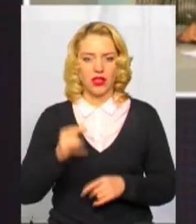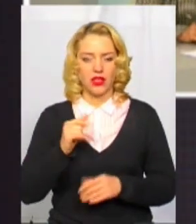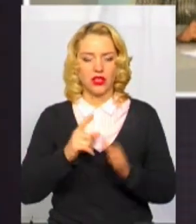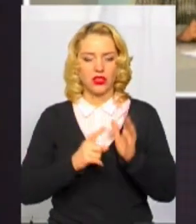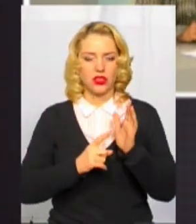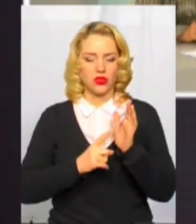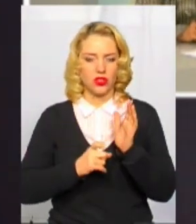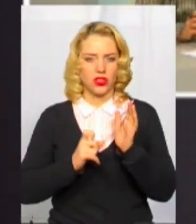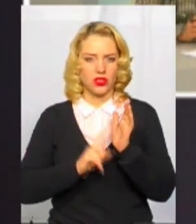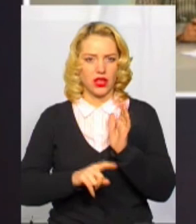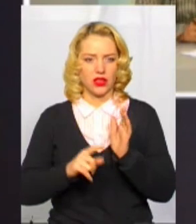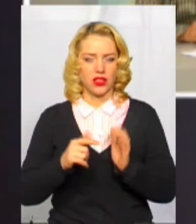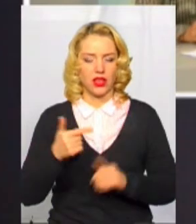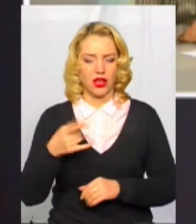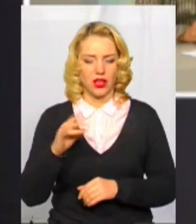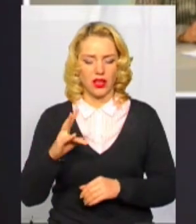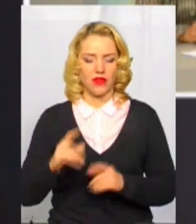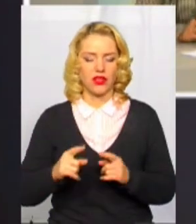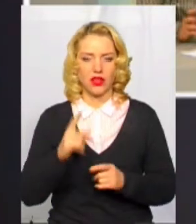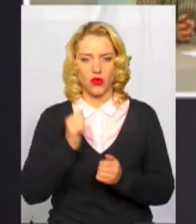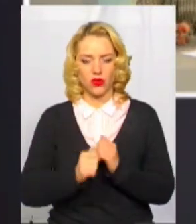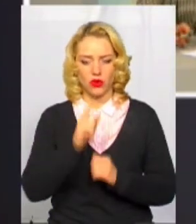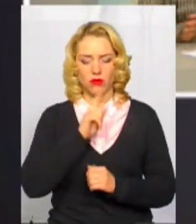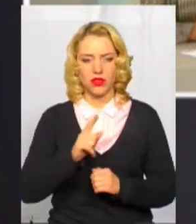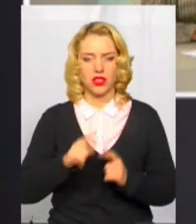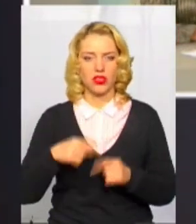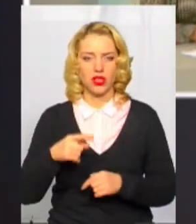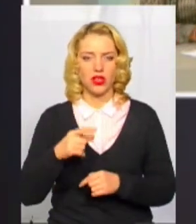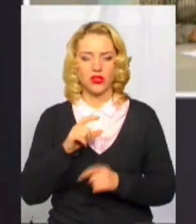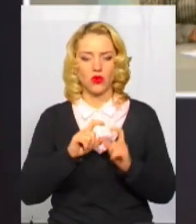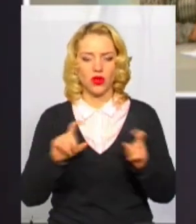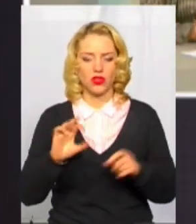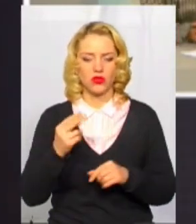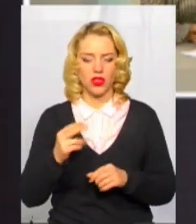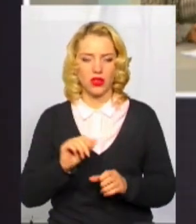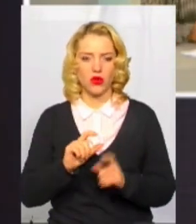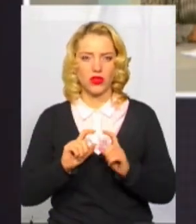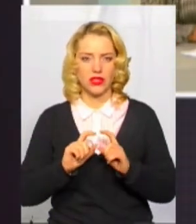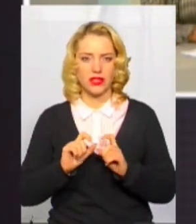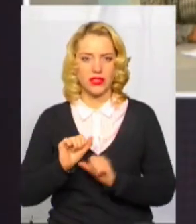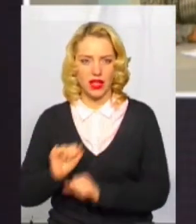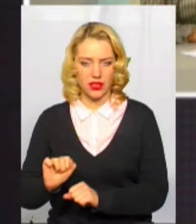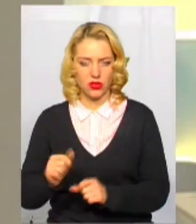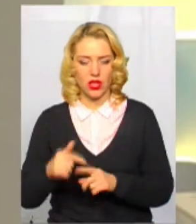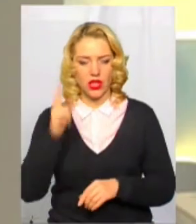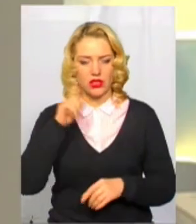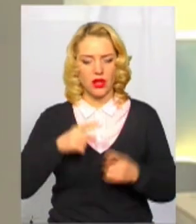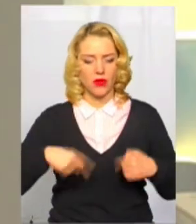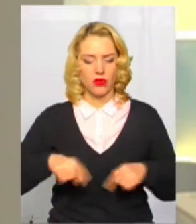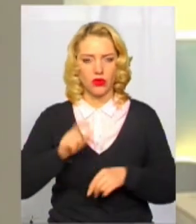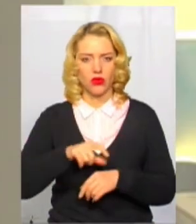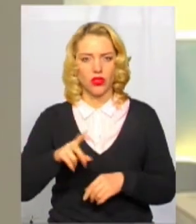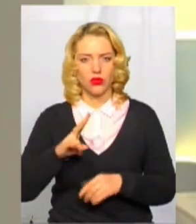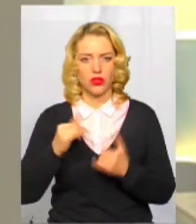860 гривень щомісяця через органи соціального захисту, тому що вона не працює. Ми знаємо категорію людей, які на